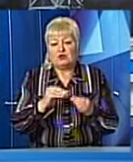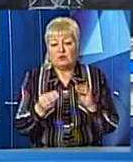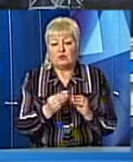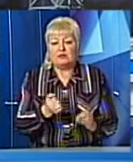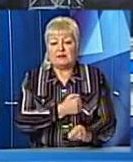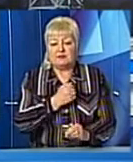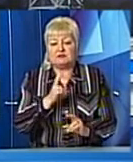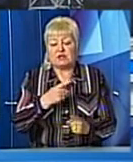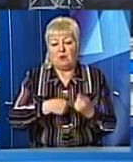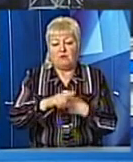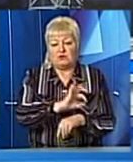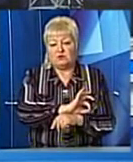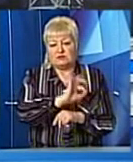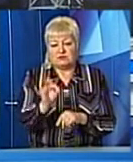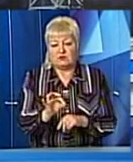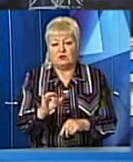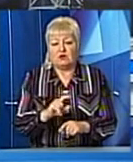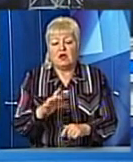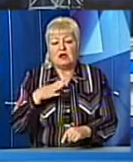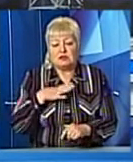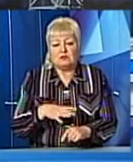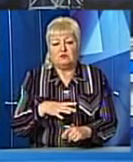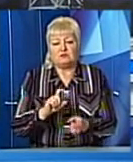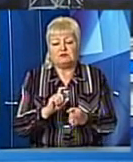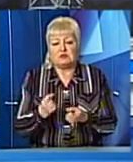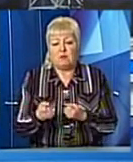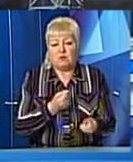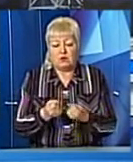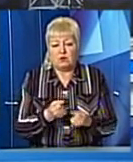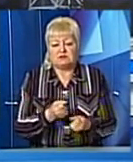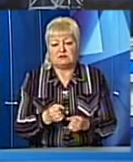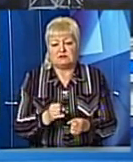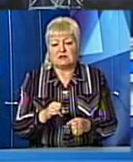які повернулися із сходу і мусять боротися з посттравматичним синдромом.